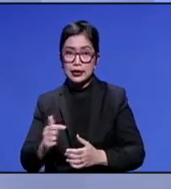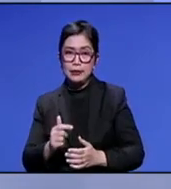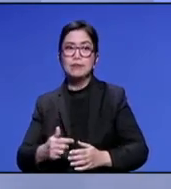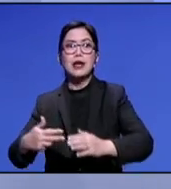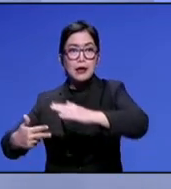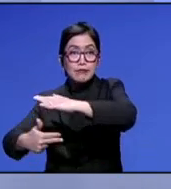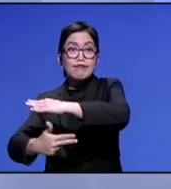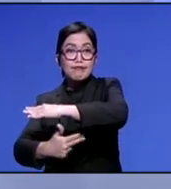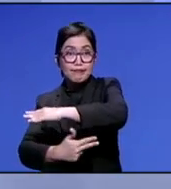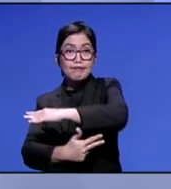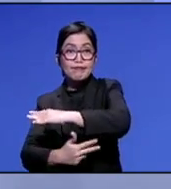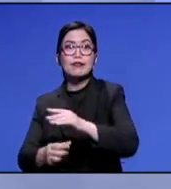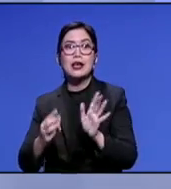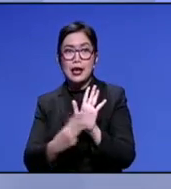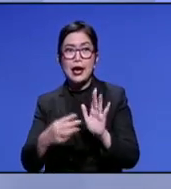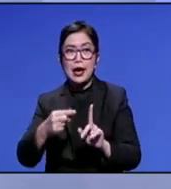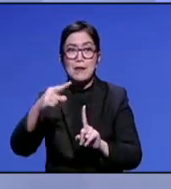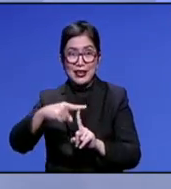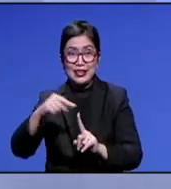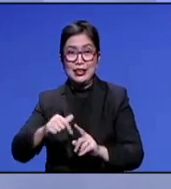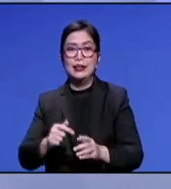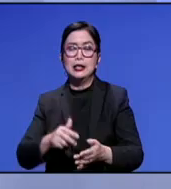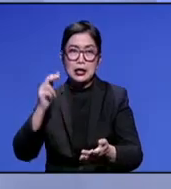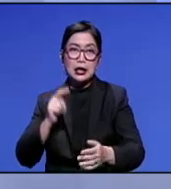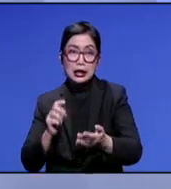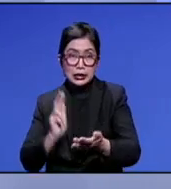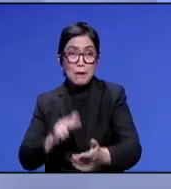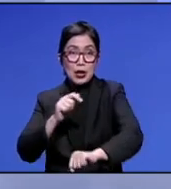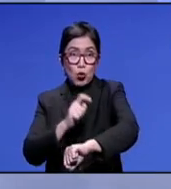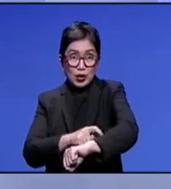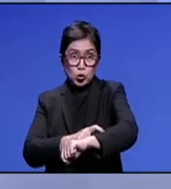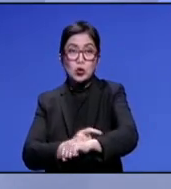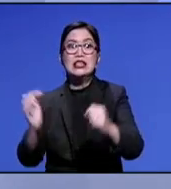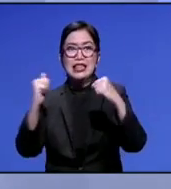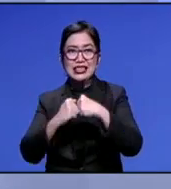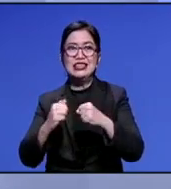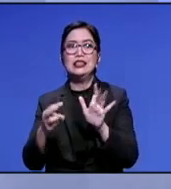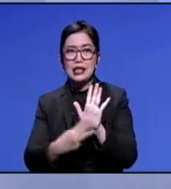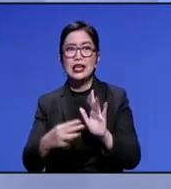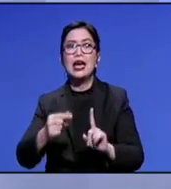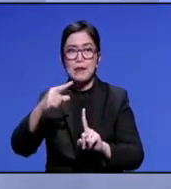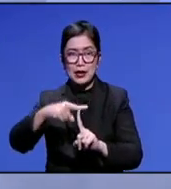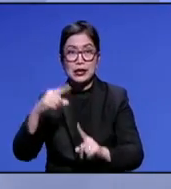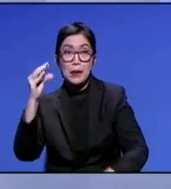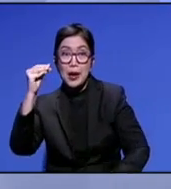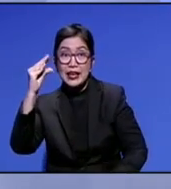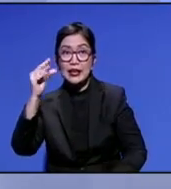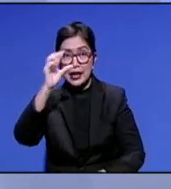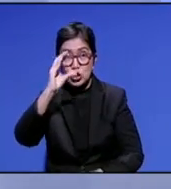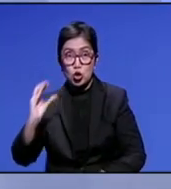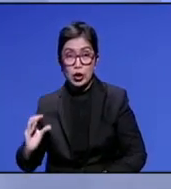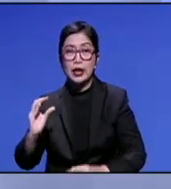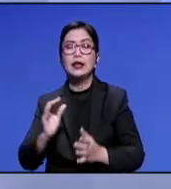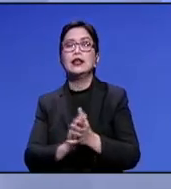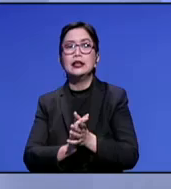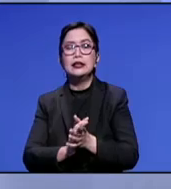Armada juga menjadi janji pengelola MRT diutamakan pada Pick time pagi dan sore hari headway atau jarak